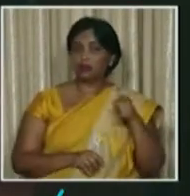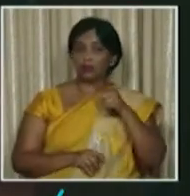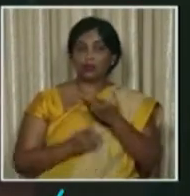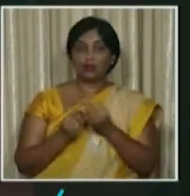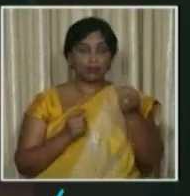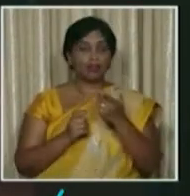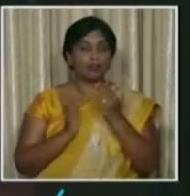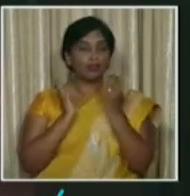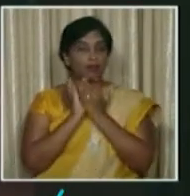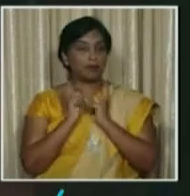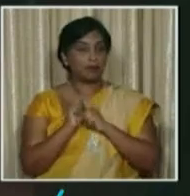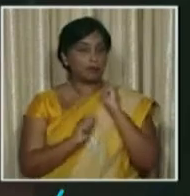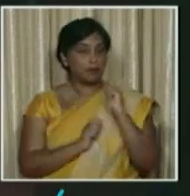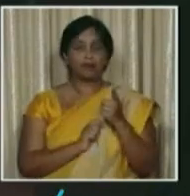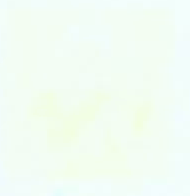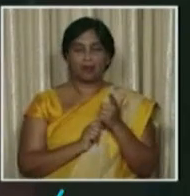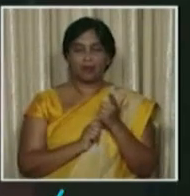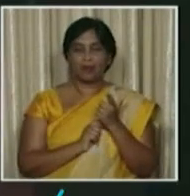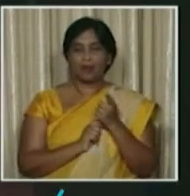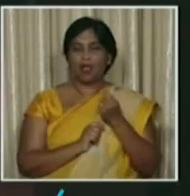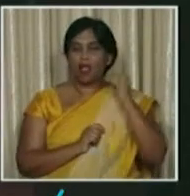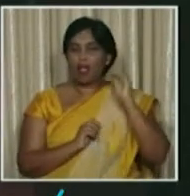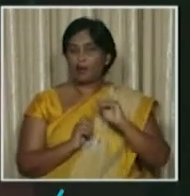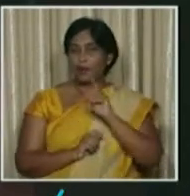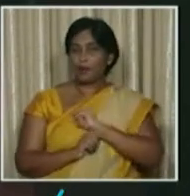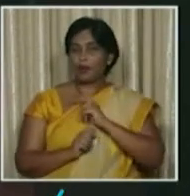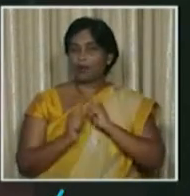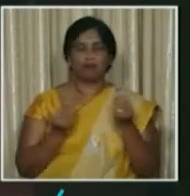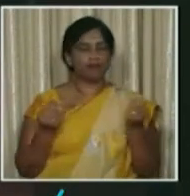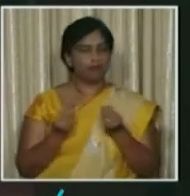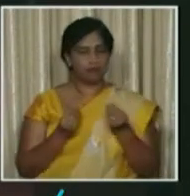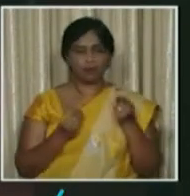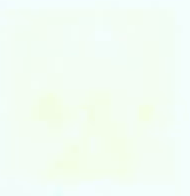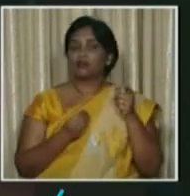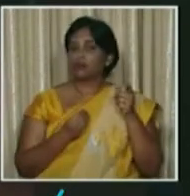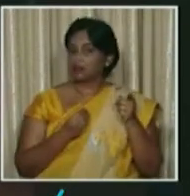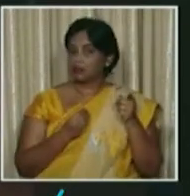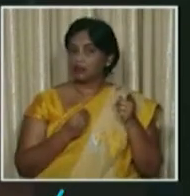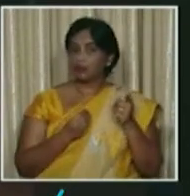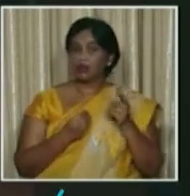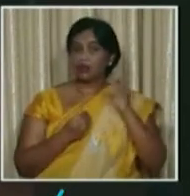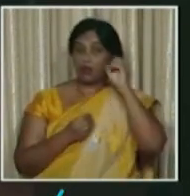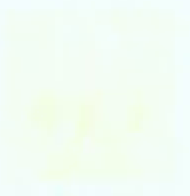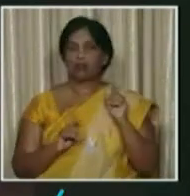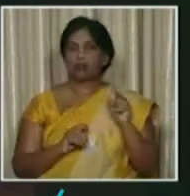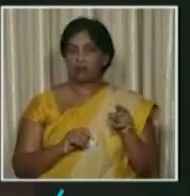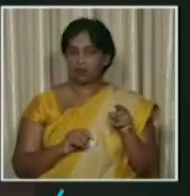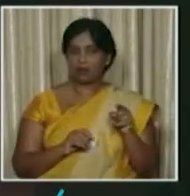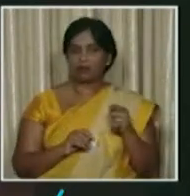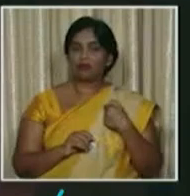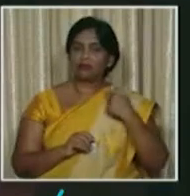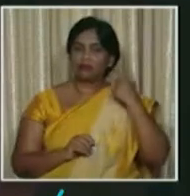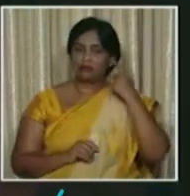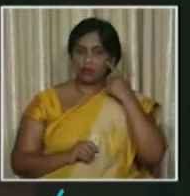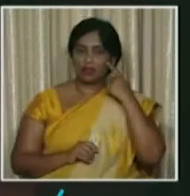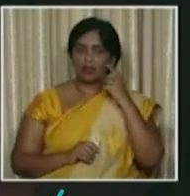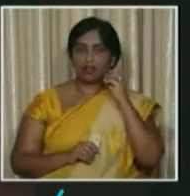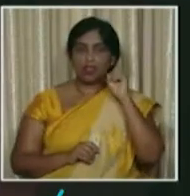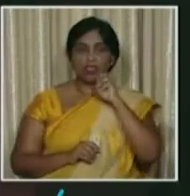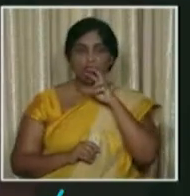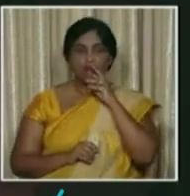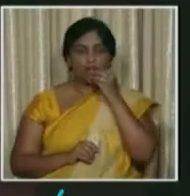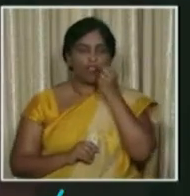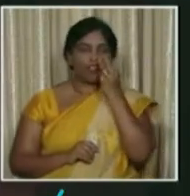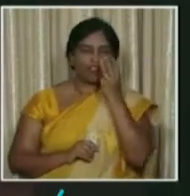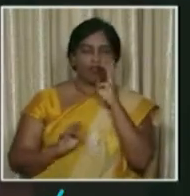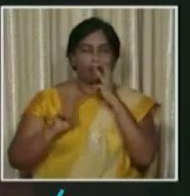ලැබෙන මහපොළ සහ බර්සරි එක ඇත්ත වශයෙන්ම ප්‍රමාණවත් නැහැ. ඒ අය වේල් තුන කන්නේ නැහැ. මං හිතන්නේ තුන කන අය දෙක